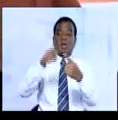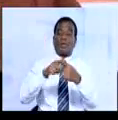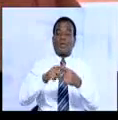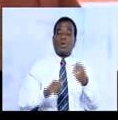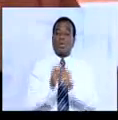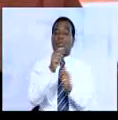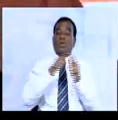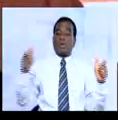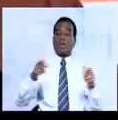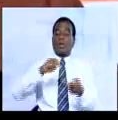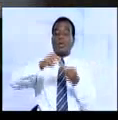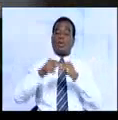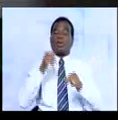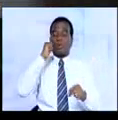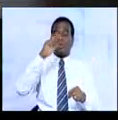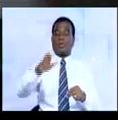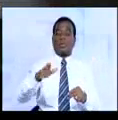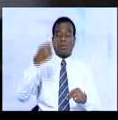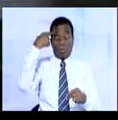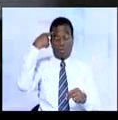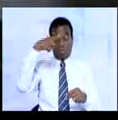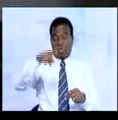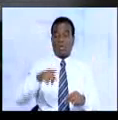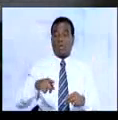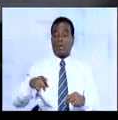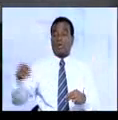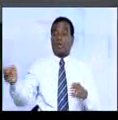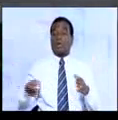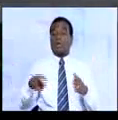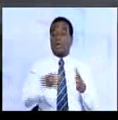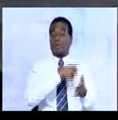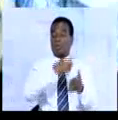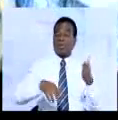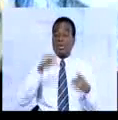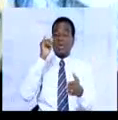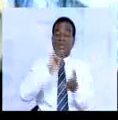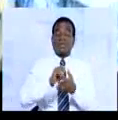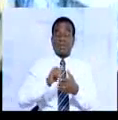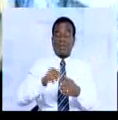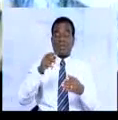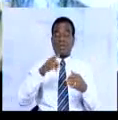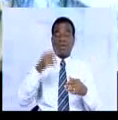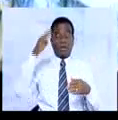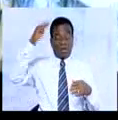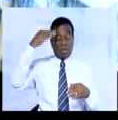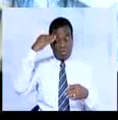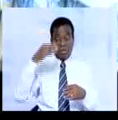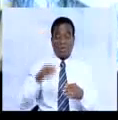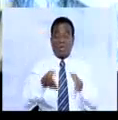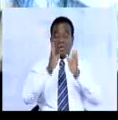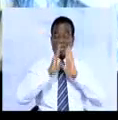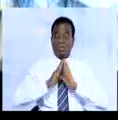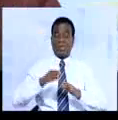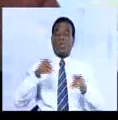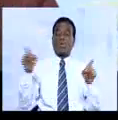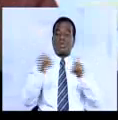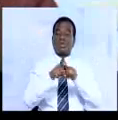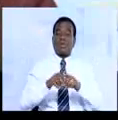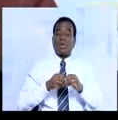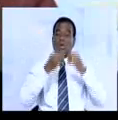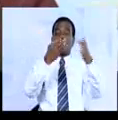le plus grand nombre de femmes. Pour pallier le désintérêt croissant des femmes pour ces structures, la ministre recommande par ailleurs